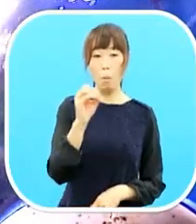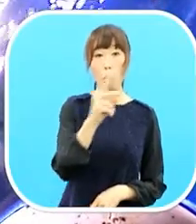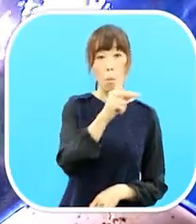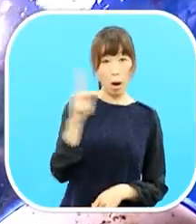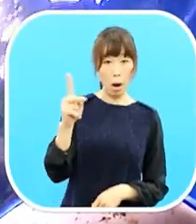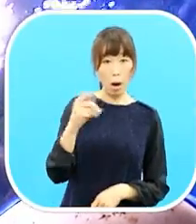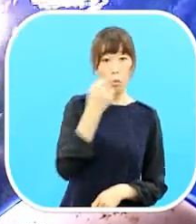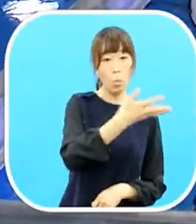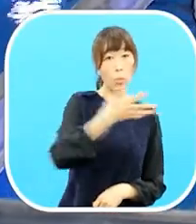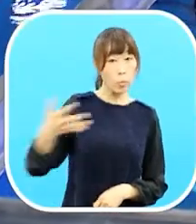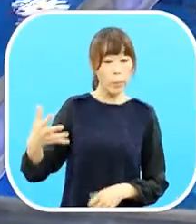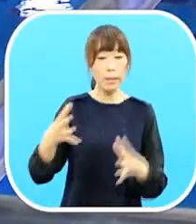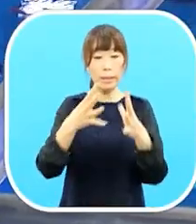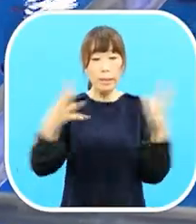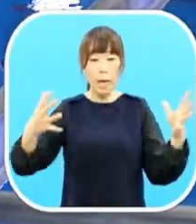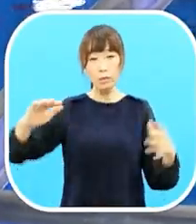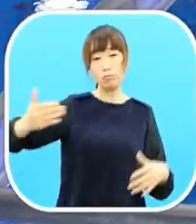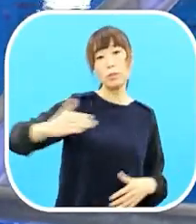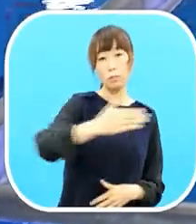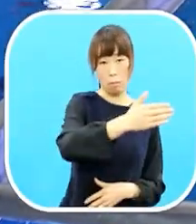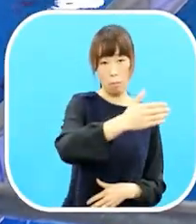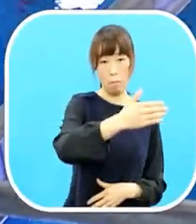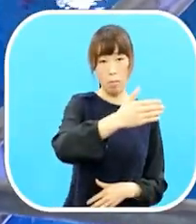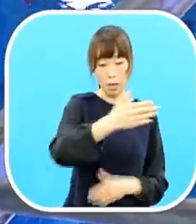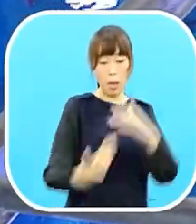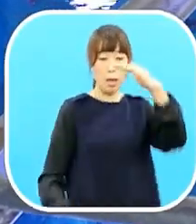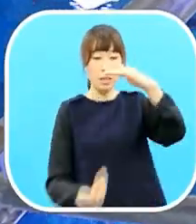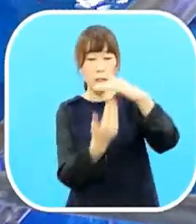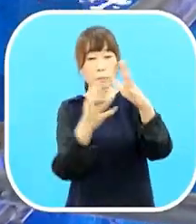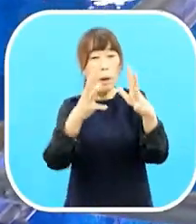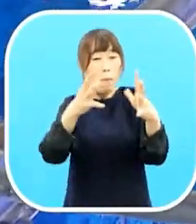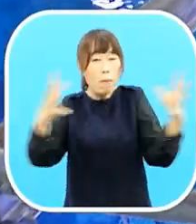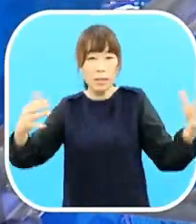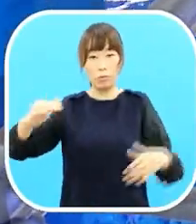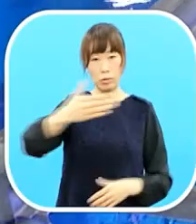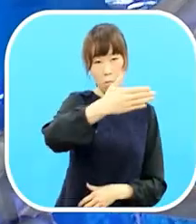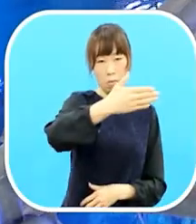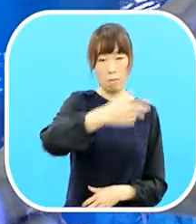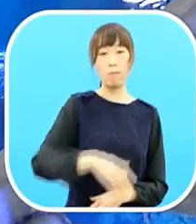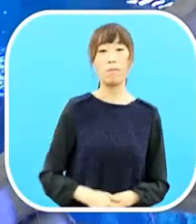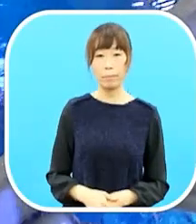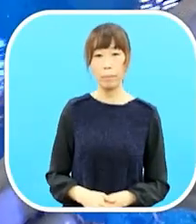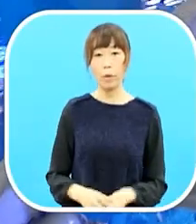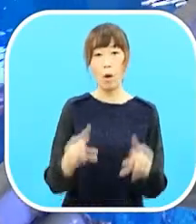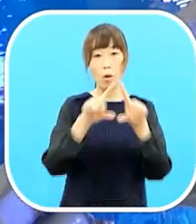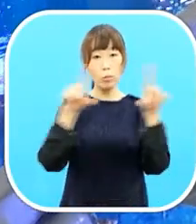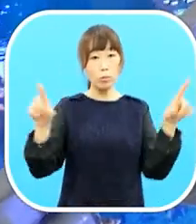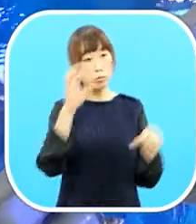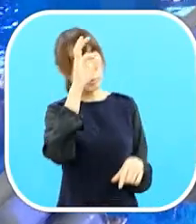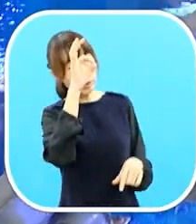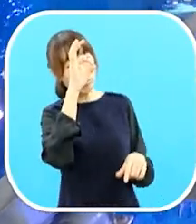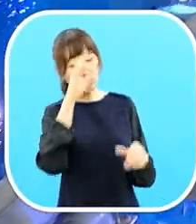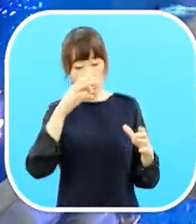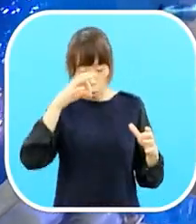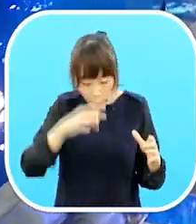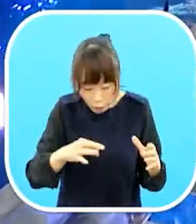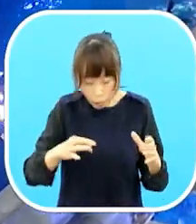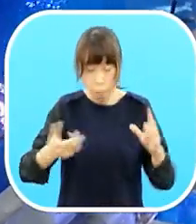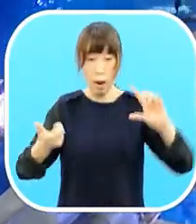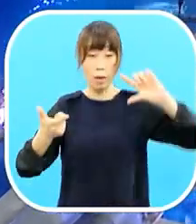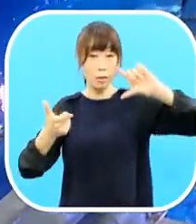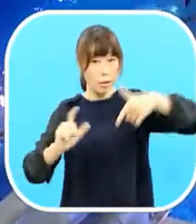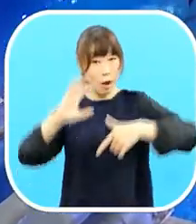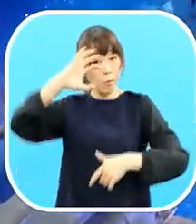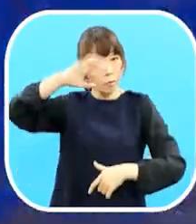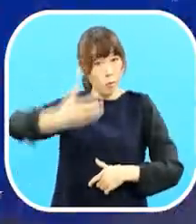大水槽といって男鹿水族館で一番大きな水槽です。 また横から見るのと違った迫力がありますね。結構